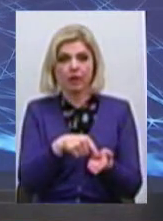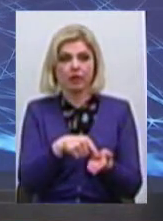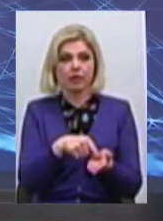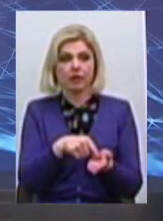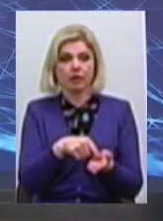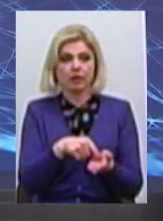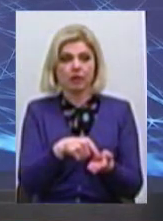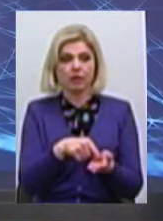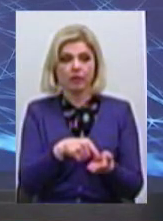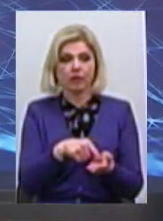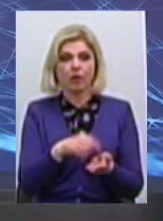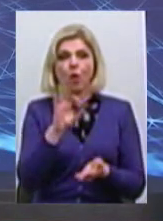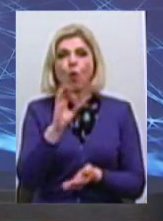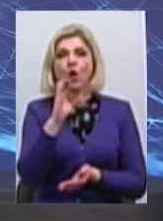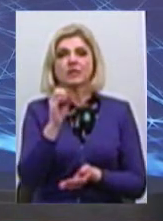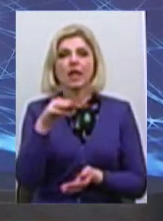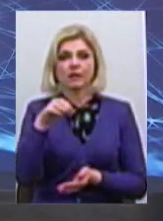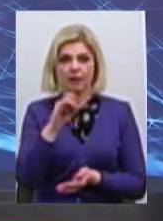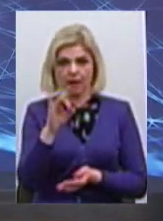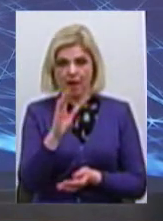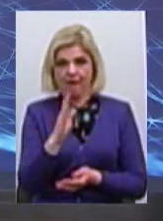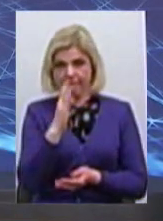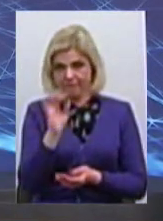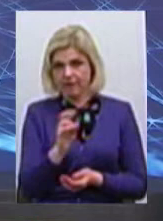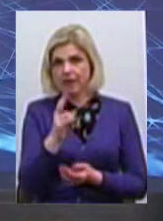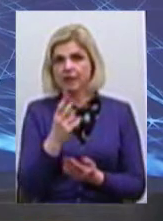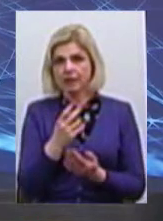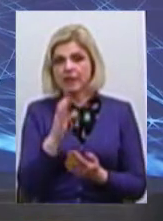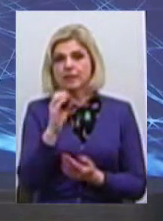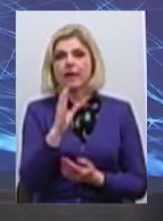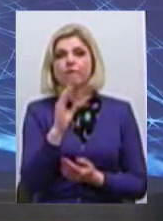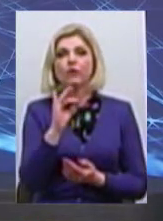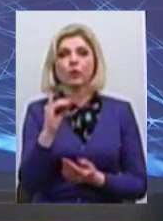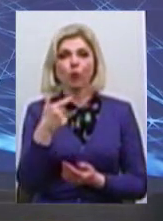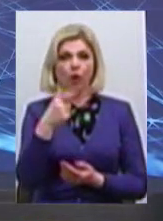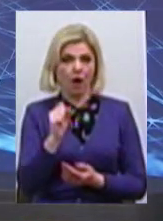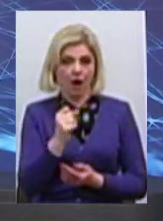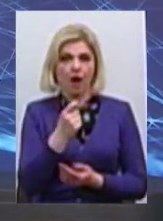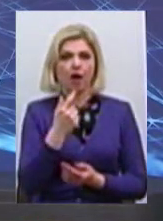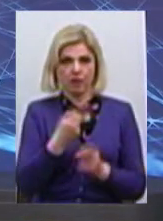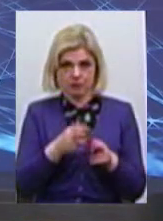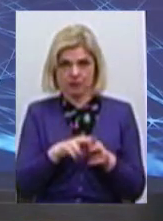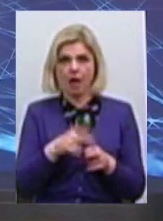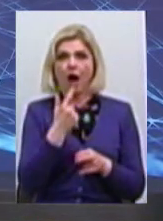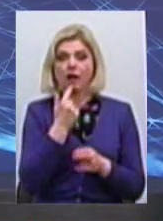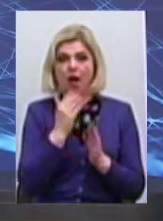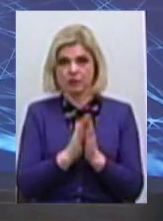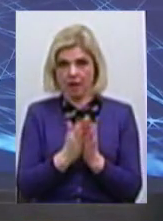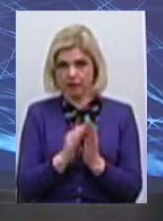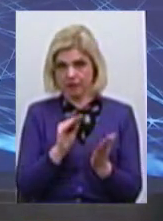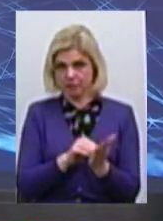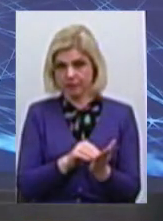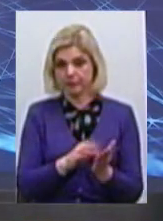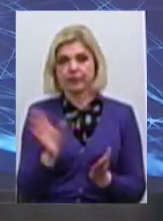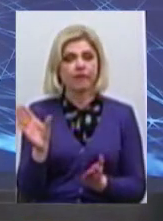потрапив осетровий вид риб – сиврюга. Це червонокнижні, всі осетрові є червонокнижними